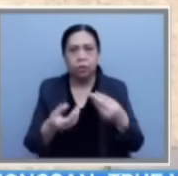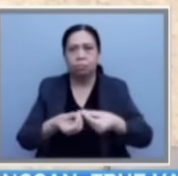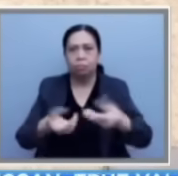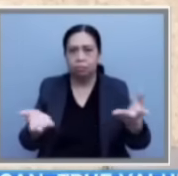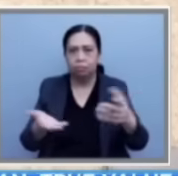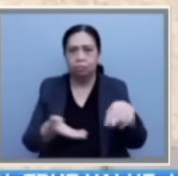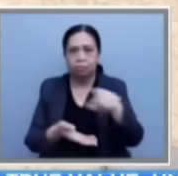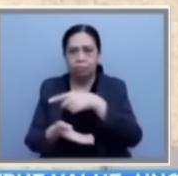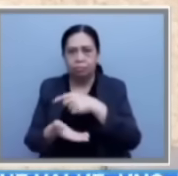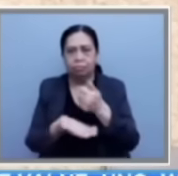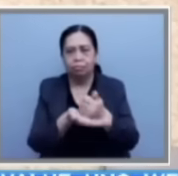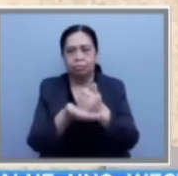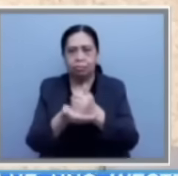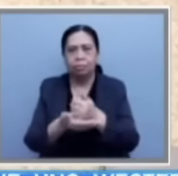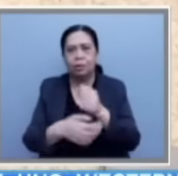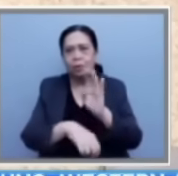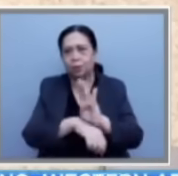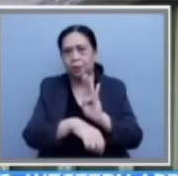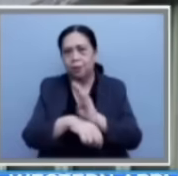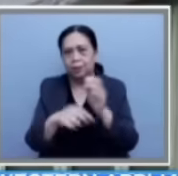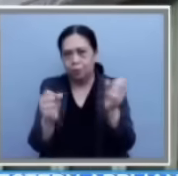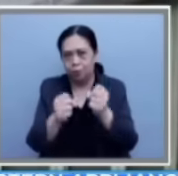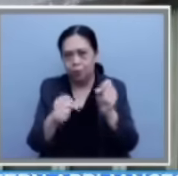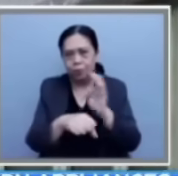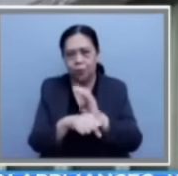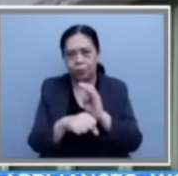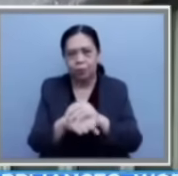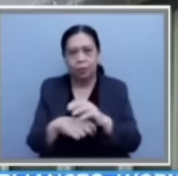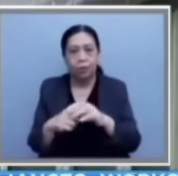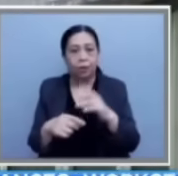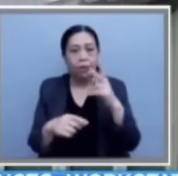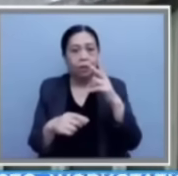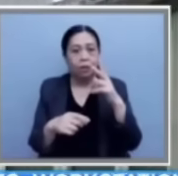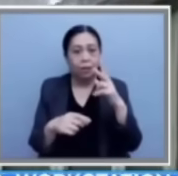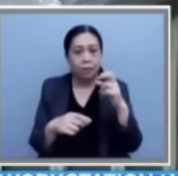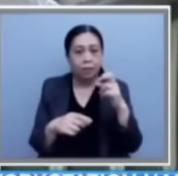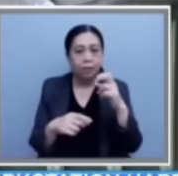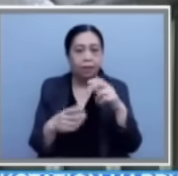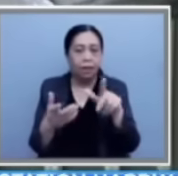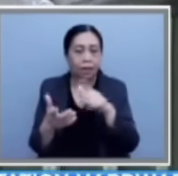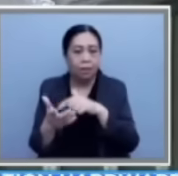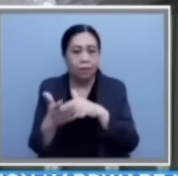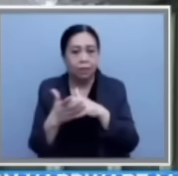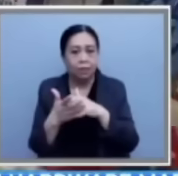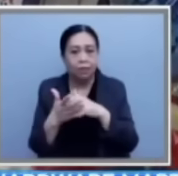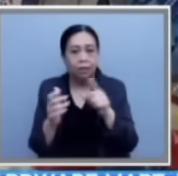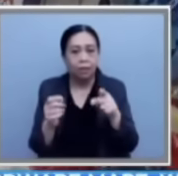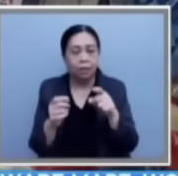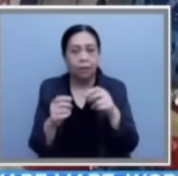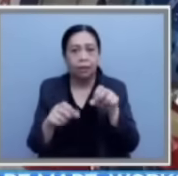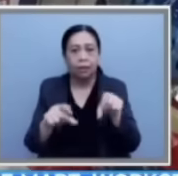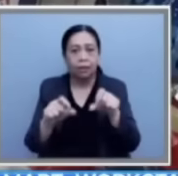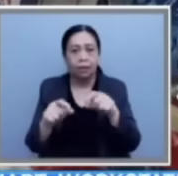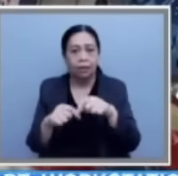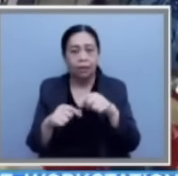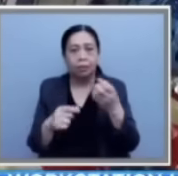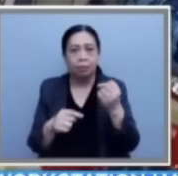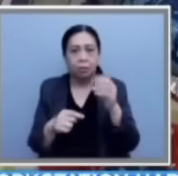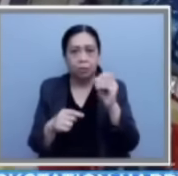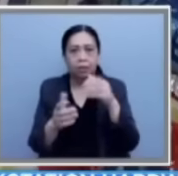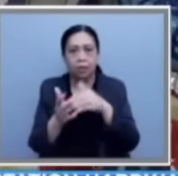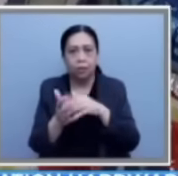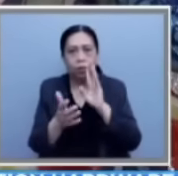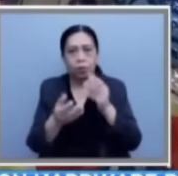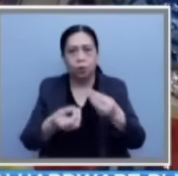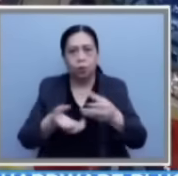inyo mahigit t00 na rice retailer ang makatatanggap po niyan tutulong naman ang DG sa pamamahagi ng cash